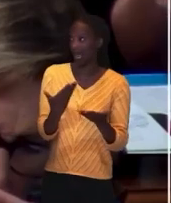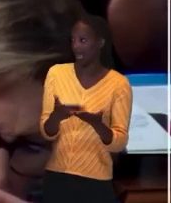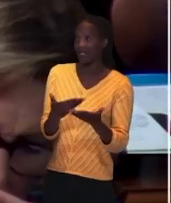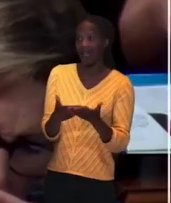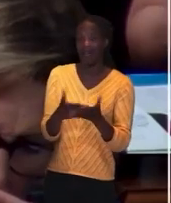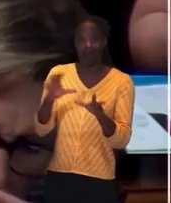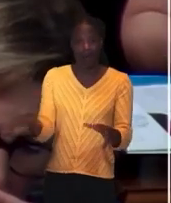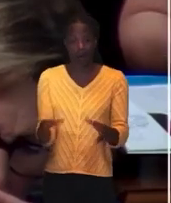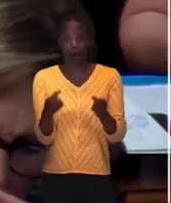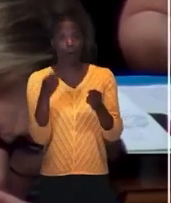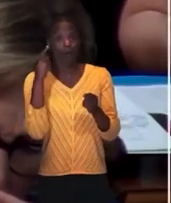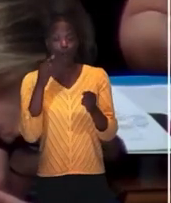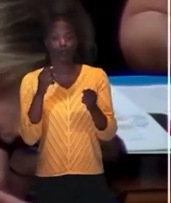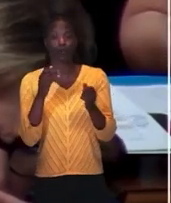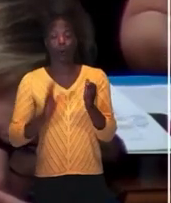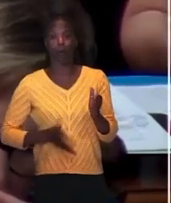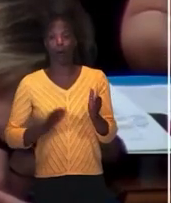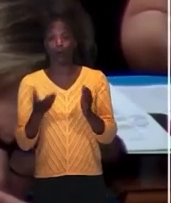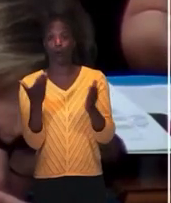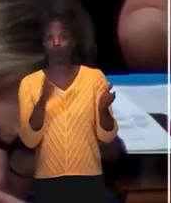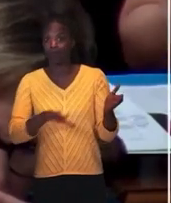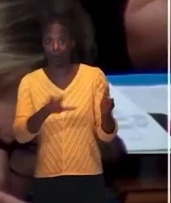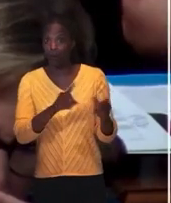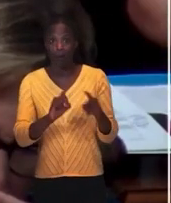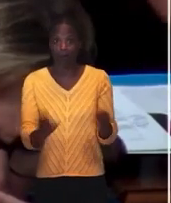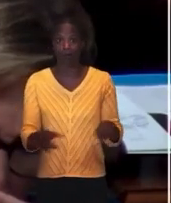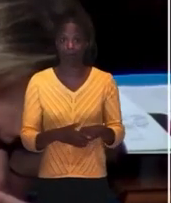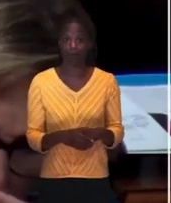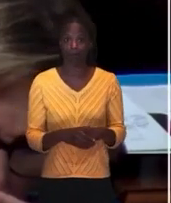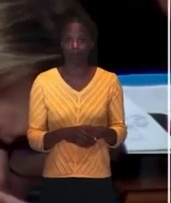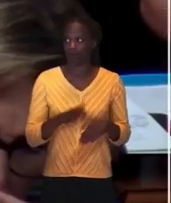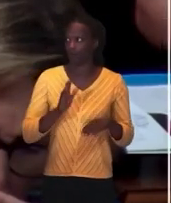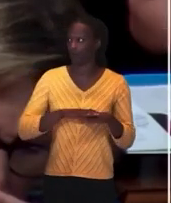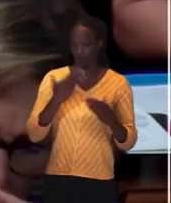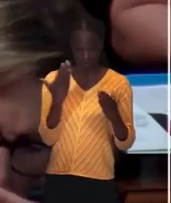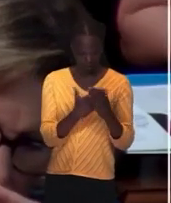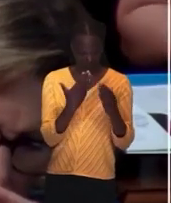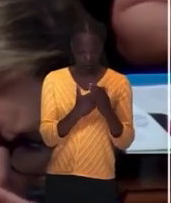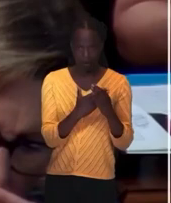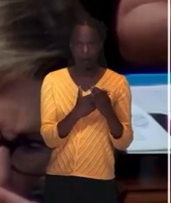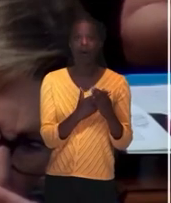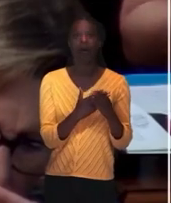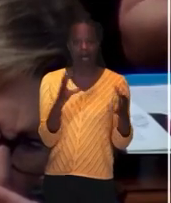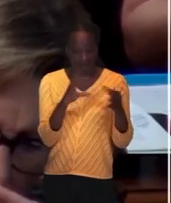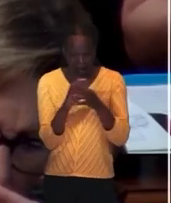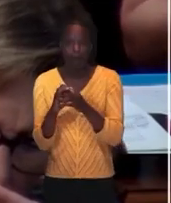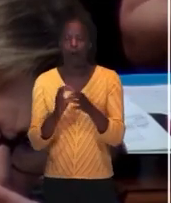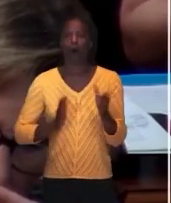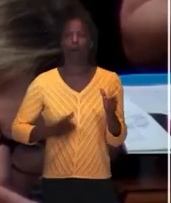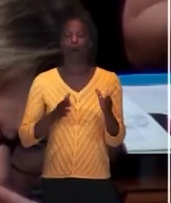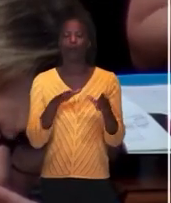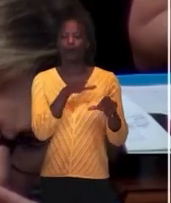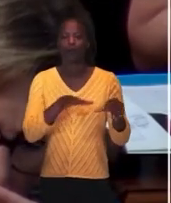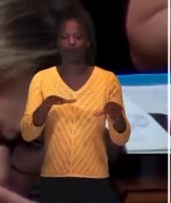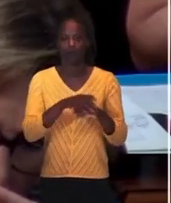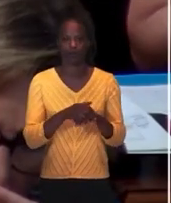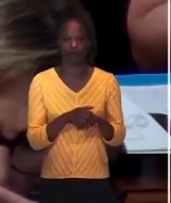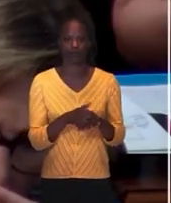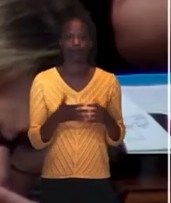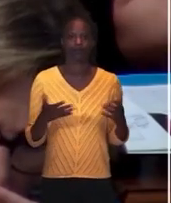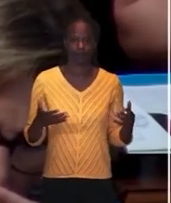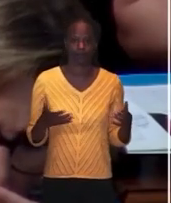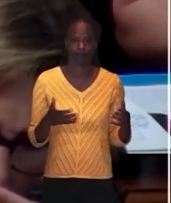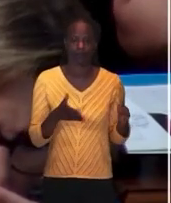évoquez dans ce document bien des sujets qui concernent la métropole. La réalisation du tronçon test à côté du cimetière, que